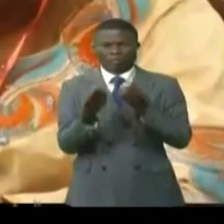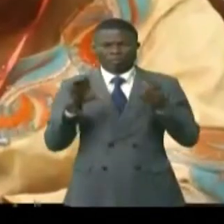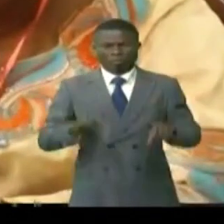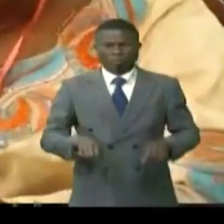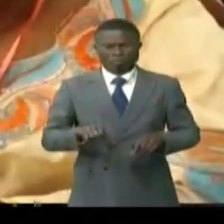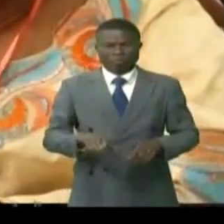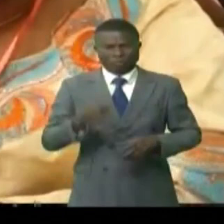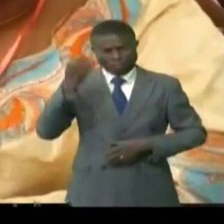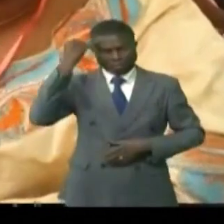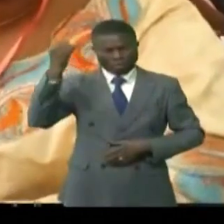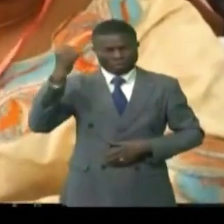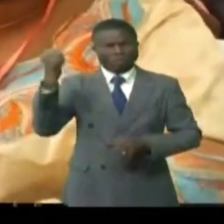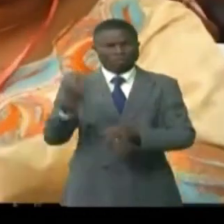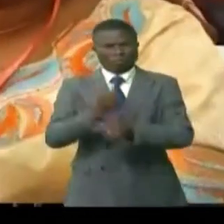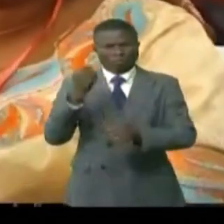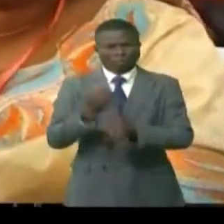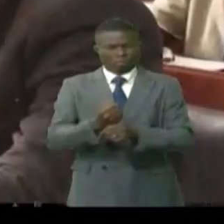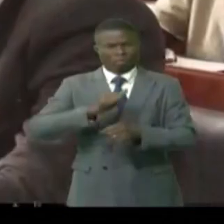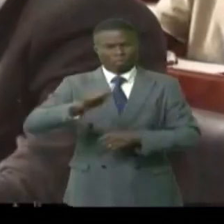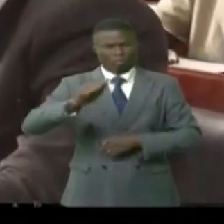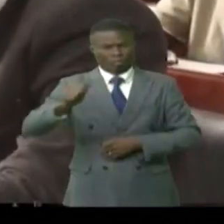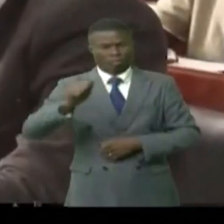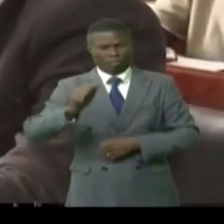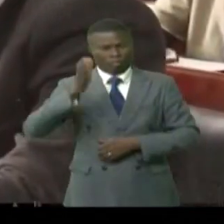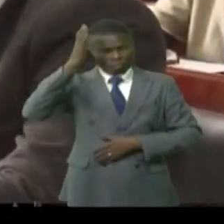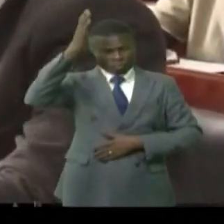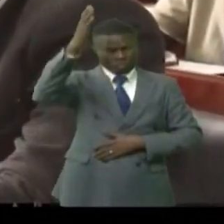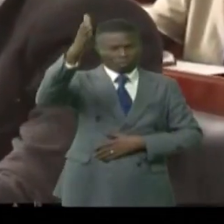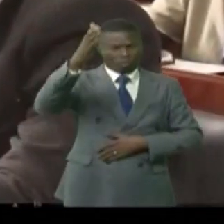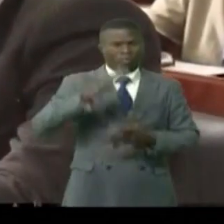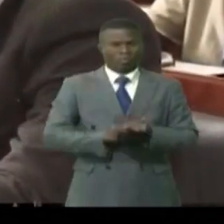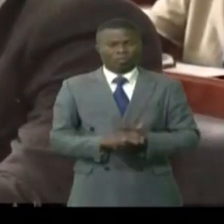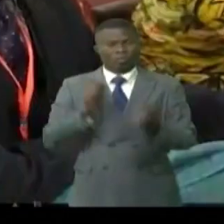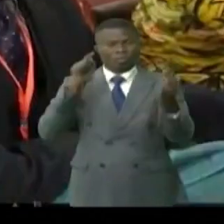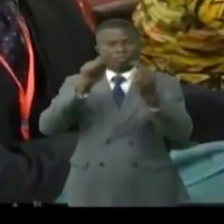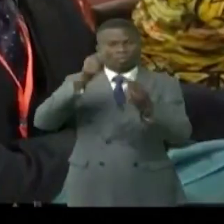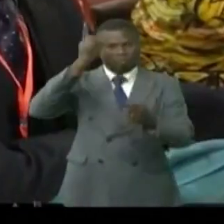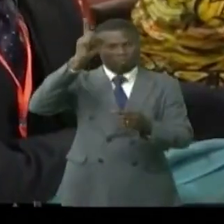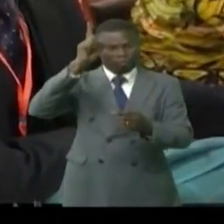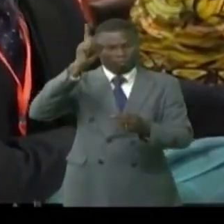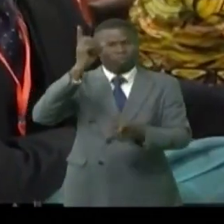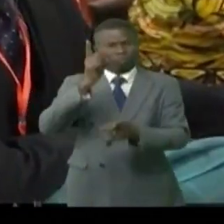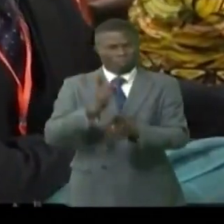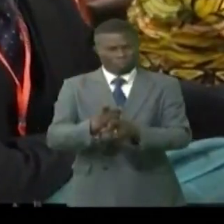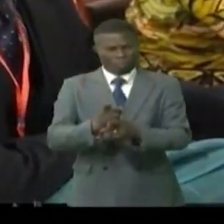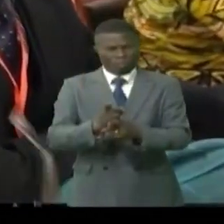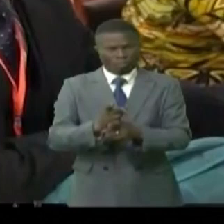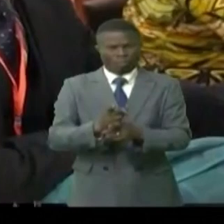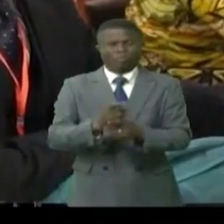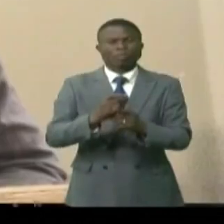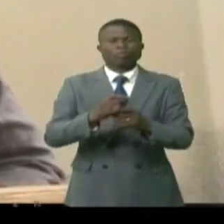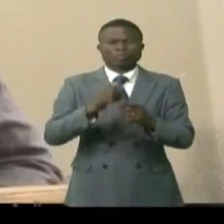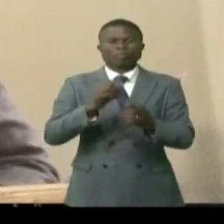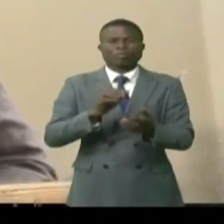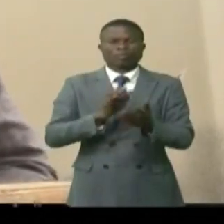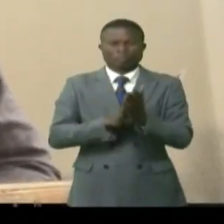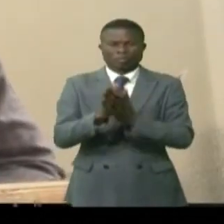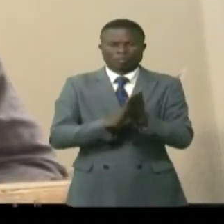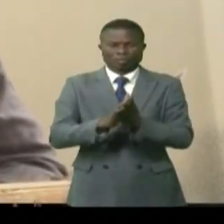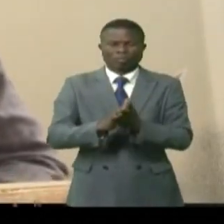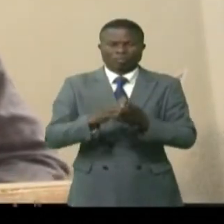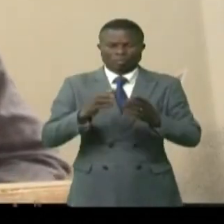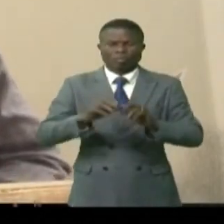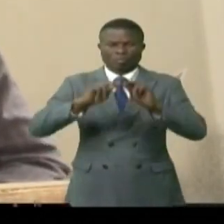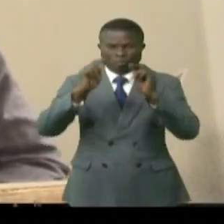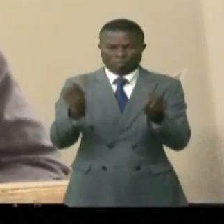en vue de son opérationnalisation dans les jours à venir. Les objectifs spécifiques sont quant à eux le paramétrage